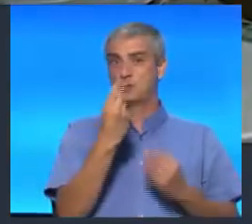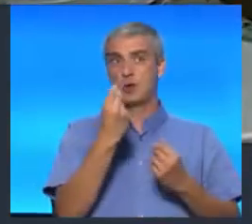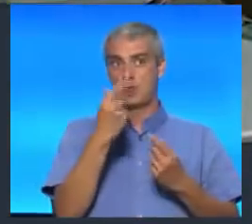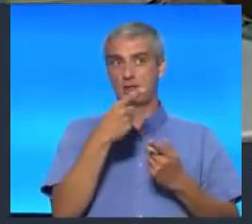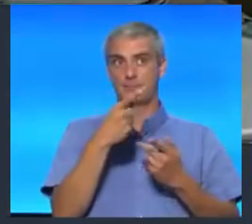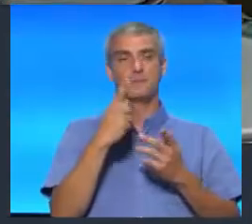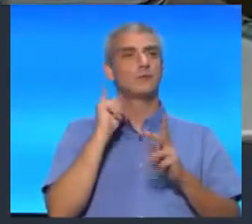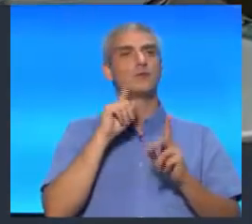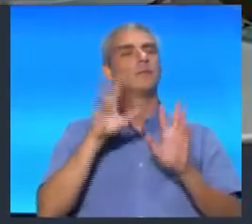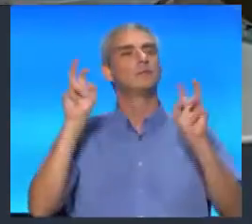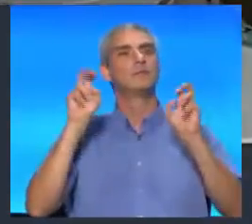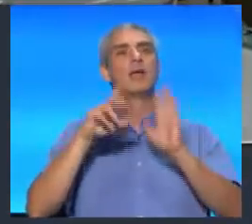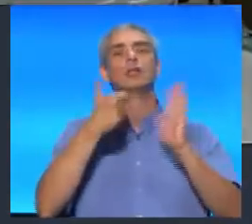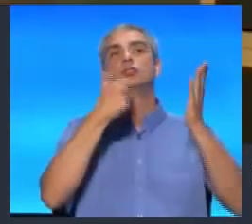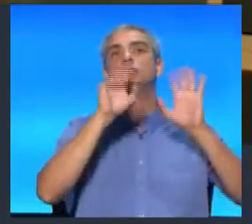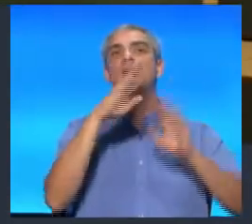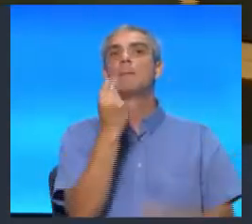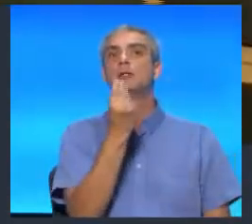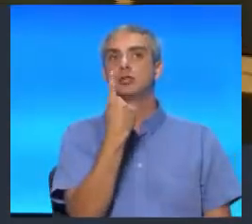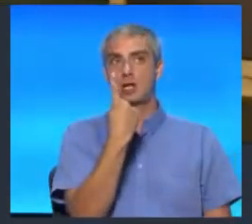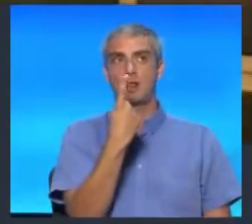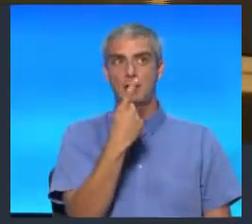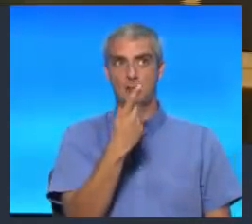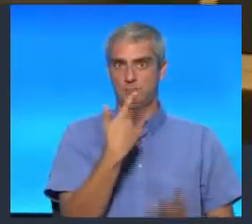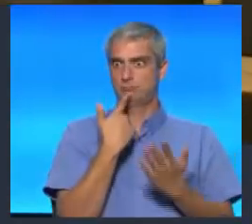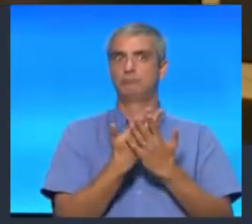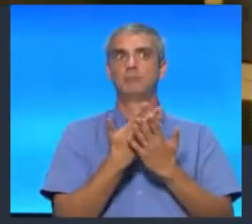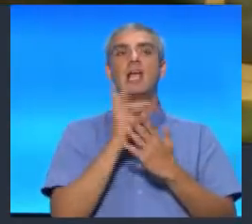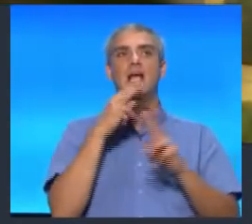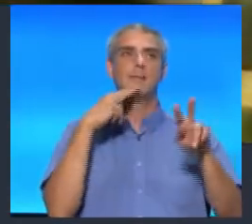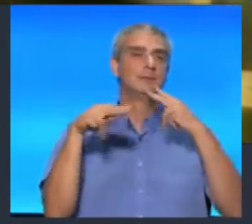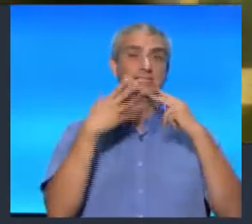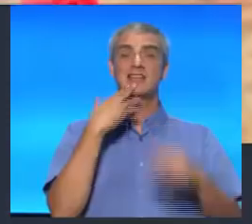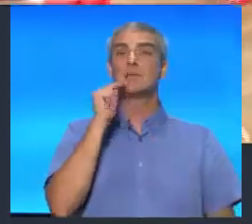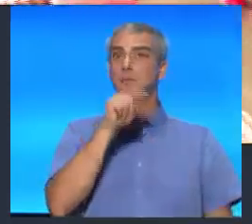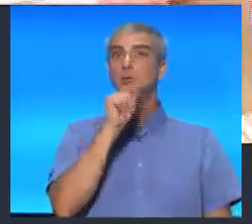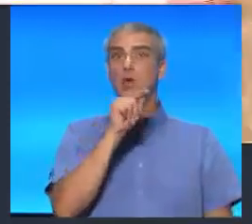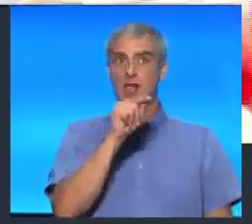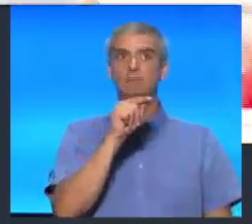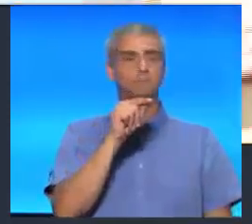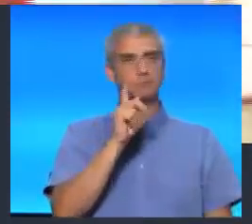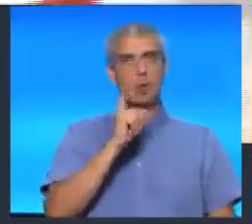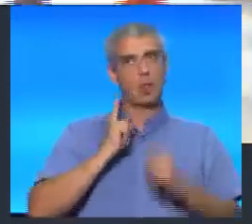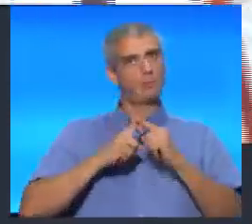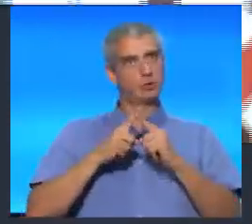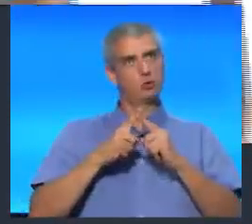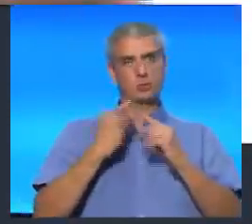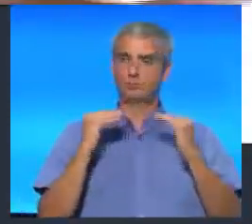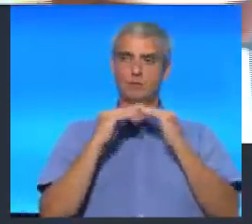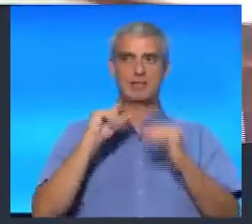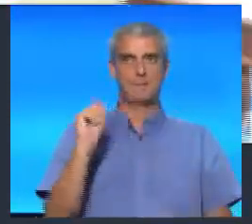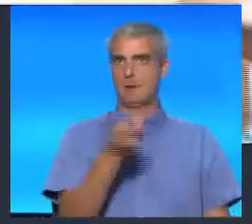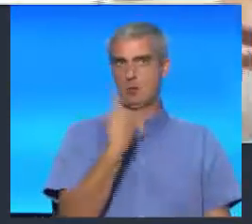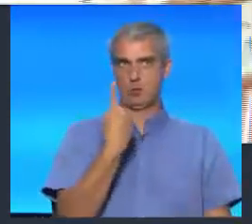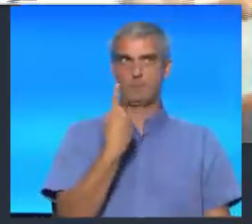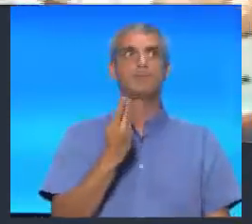מגדיו פטור ב-64 שקלים, מעידות כי גם המסעדה הירושלמית הזאת לא בדיוק שווה לכל כיס.